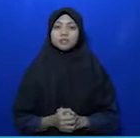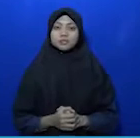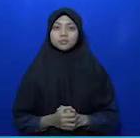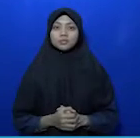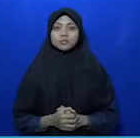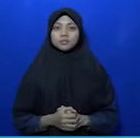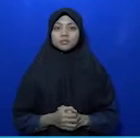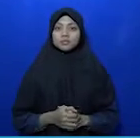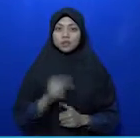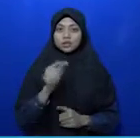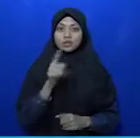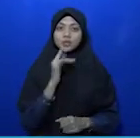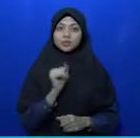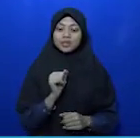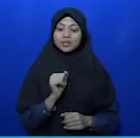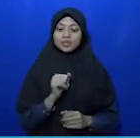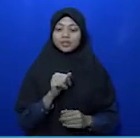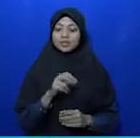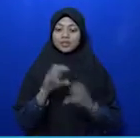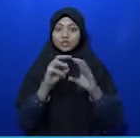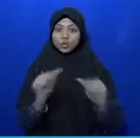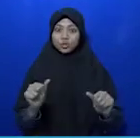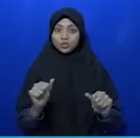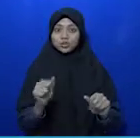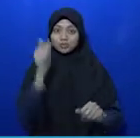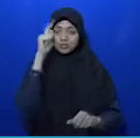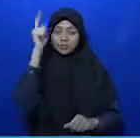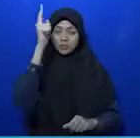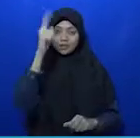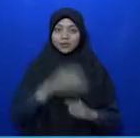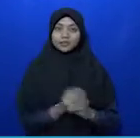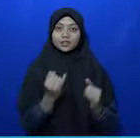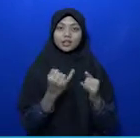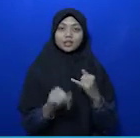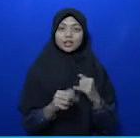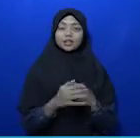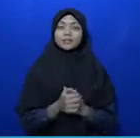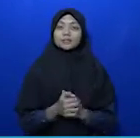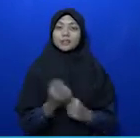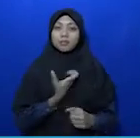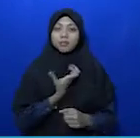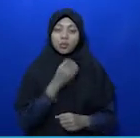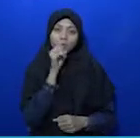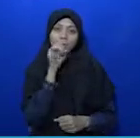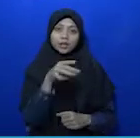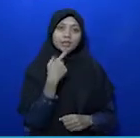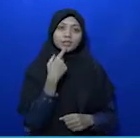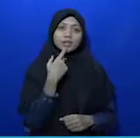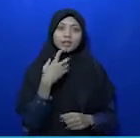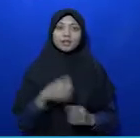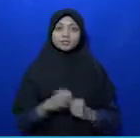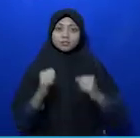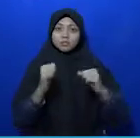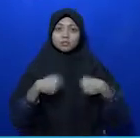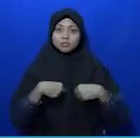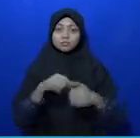2041. Itulah jalan keluar kita. Nah, terakhir mungkin yang ingin saya sampaikan mengenai head agreement nanti